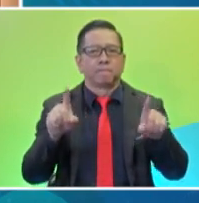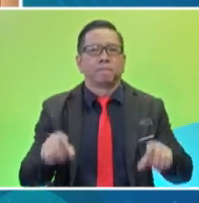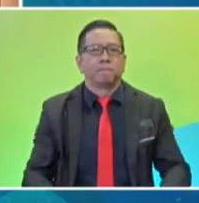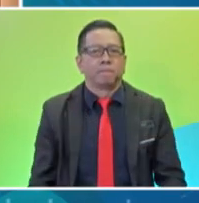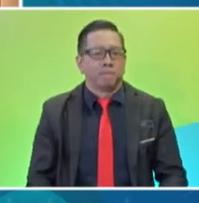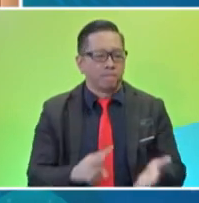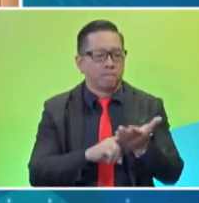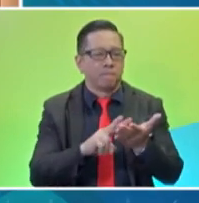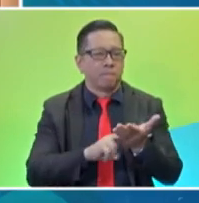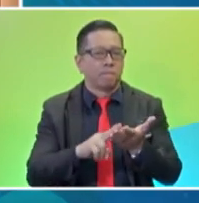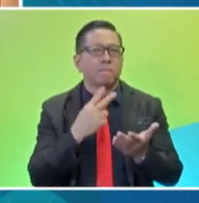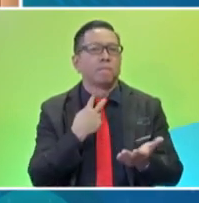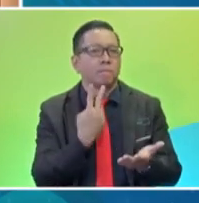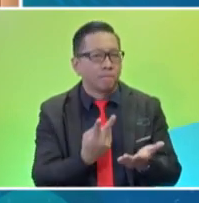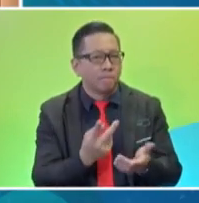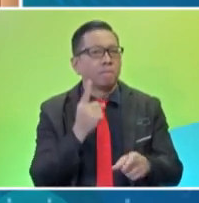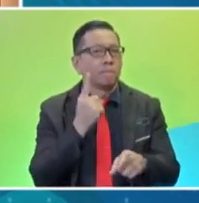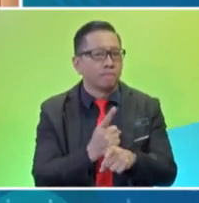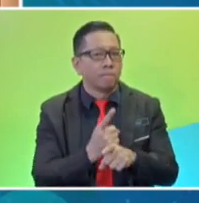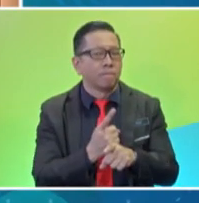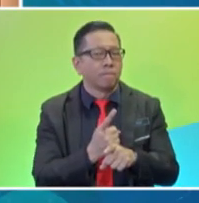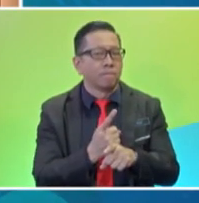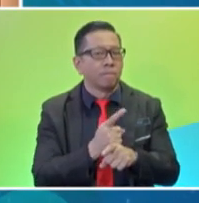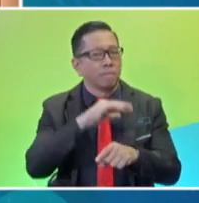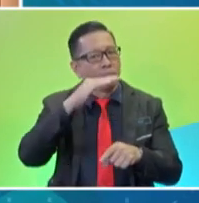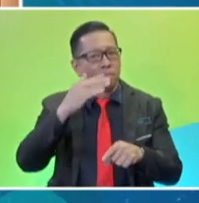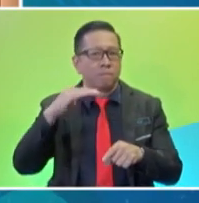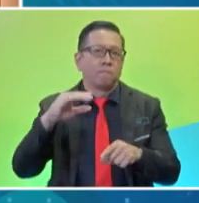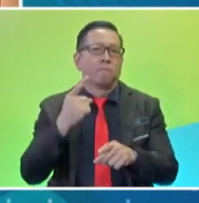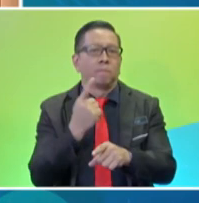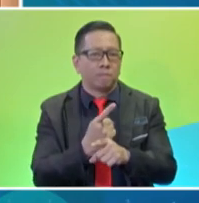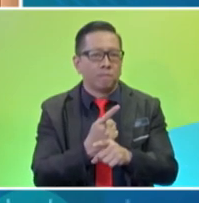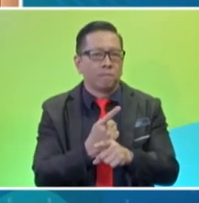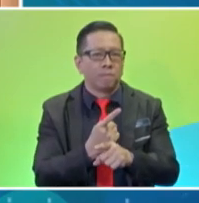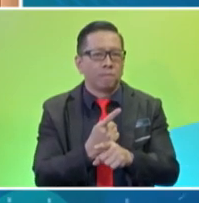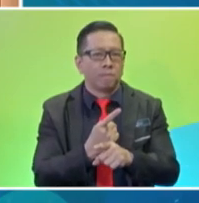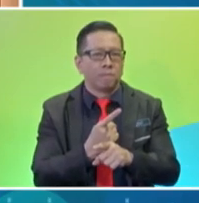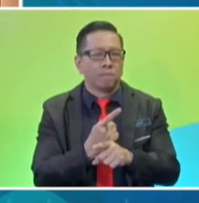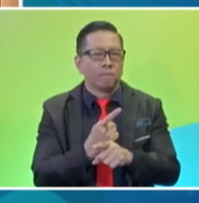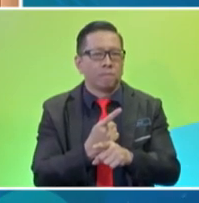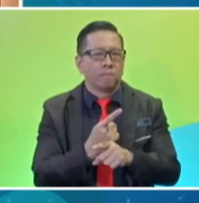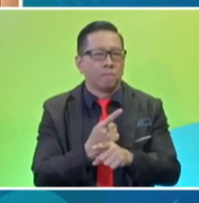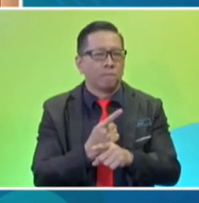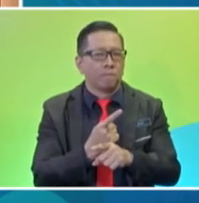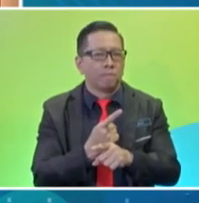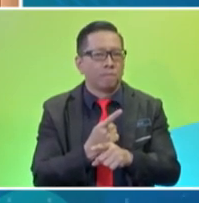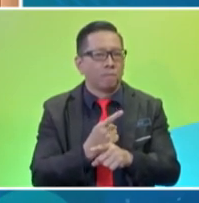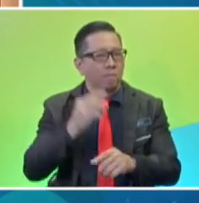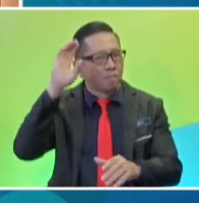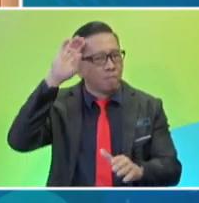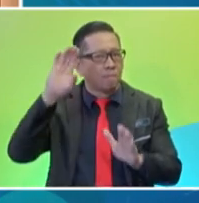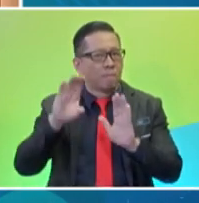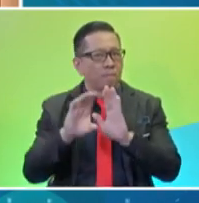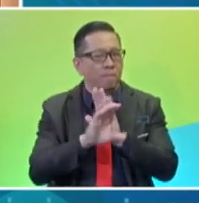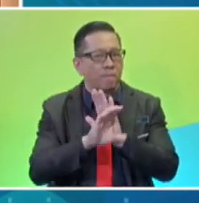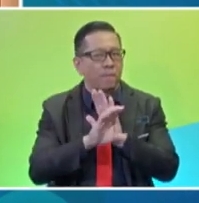dengan sebutan yang betul dengan intonasi yang betul dan kita perlu jelmakan Bagaimana murid tadi memahami